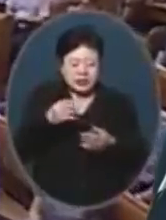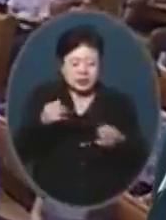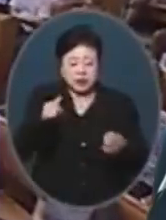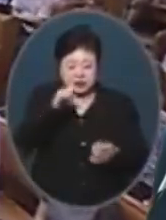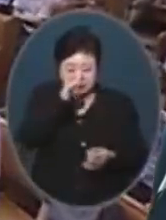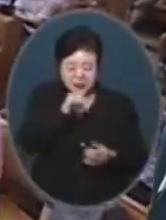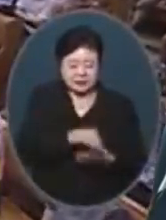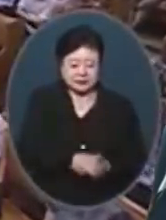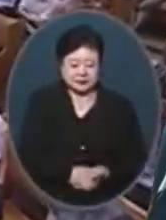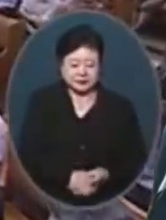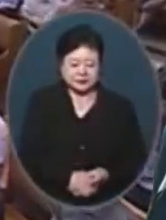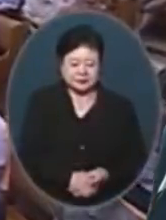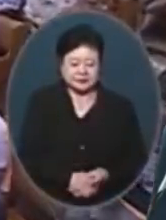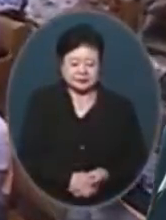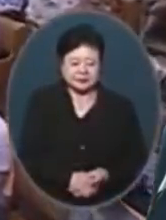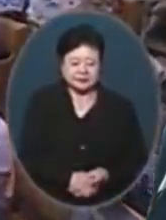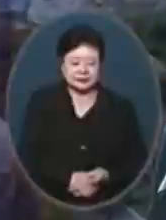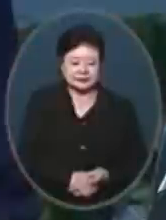4,000명이었더라.